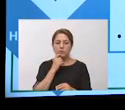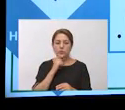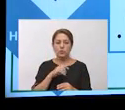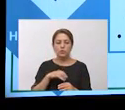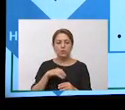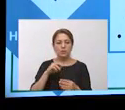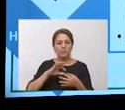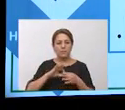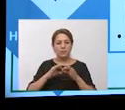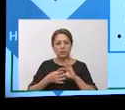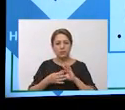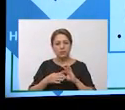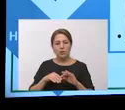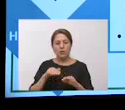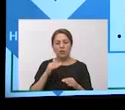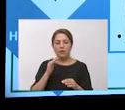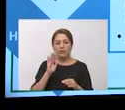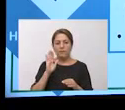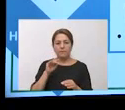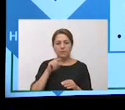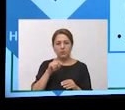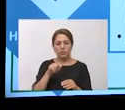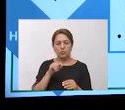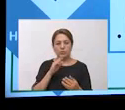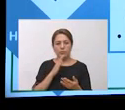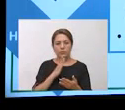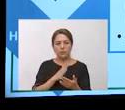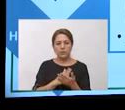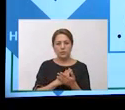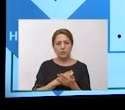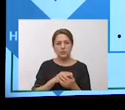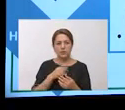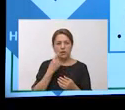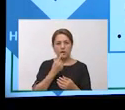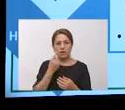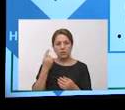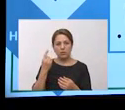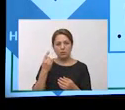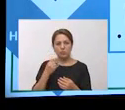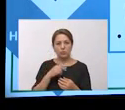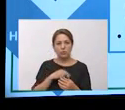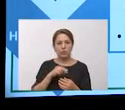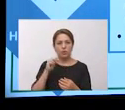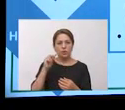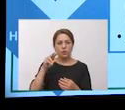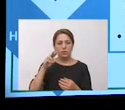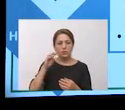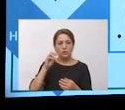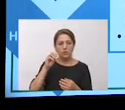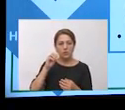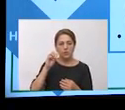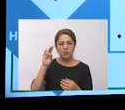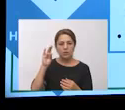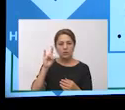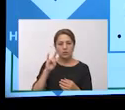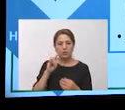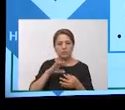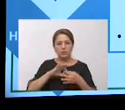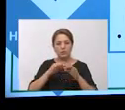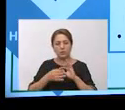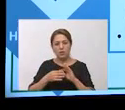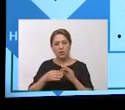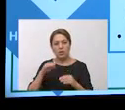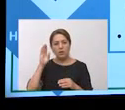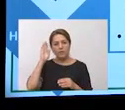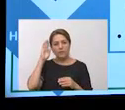предложения, в нем присутствуют однородные и обособленные члены предложения, вводные конструкции, обращения